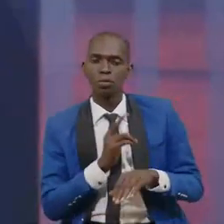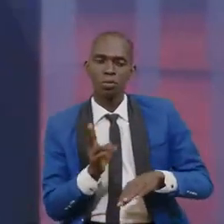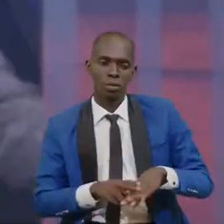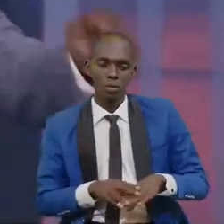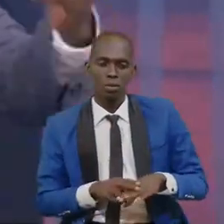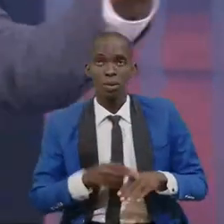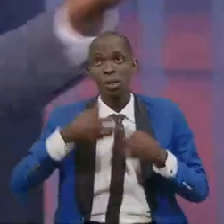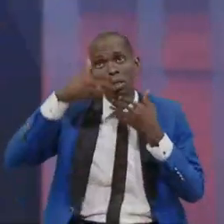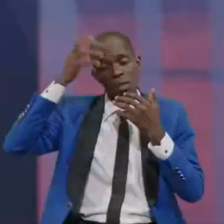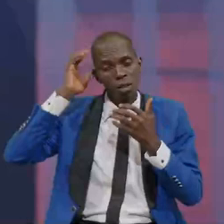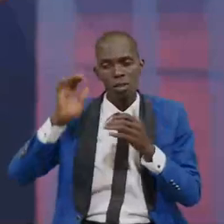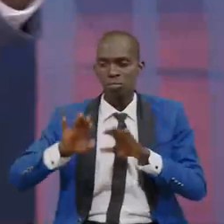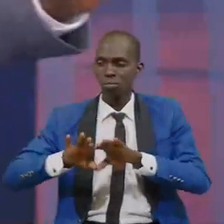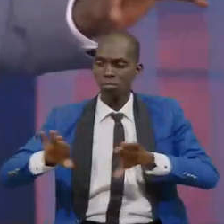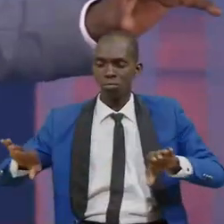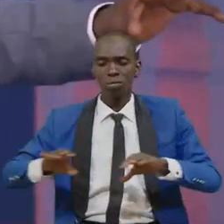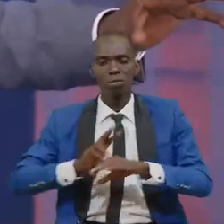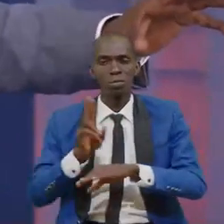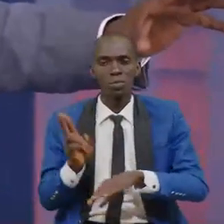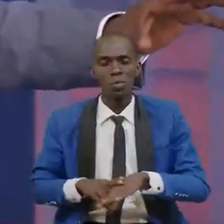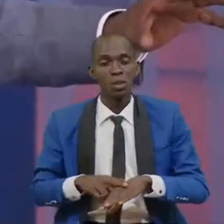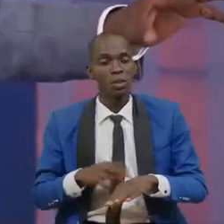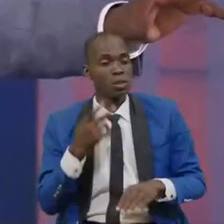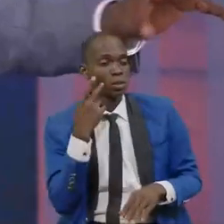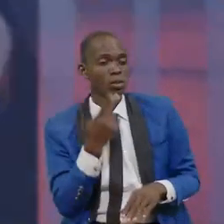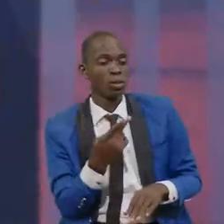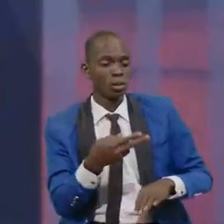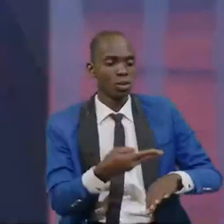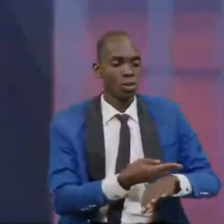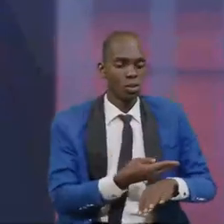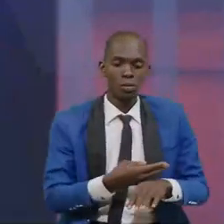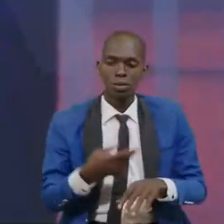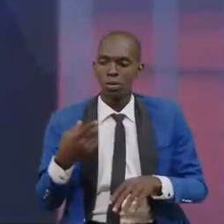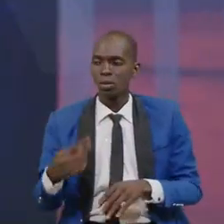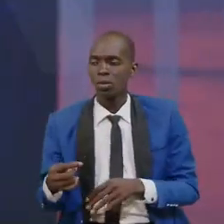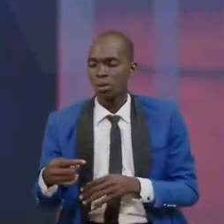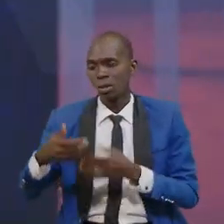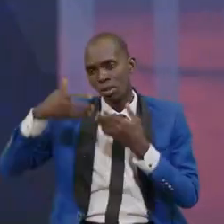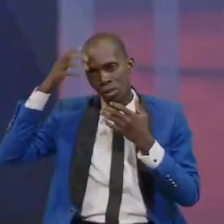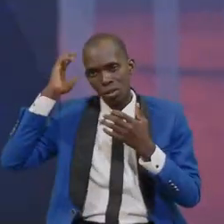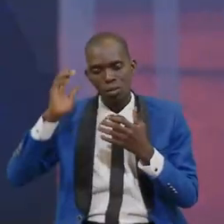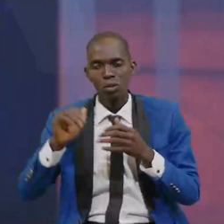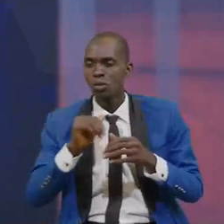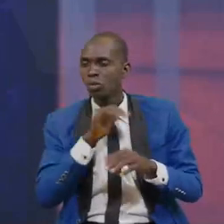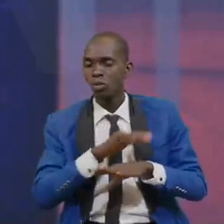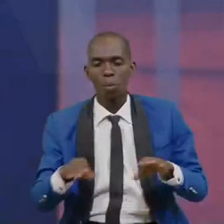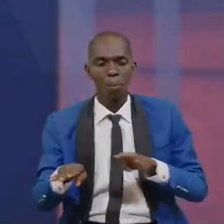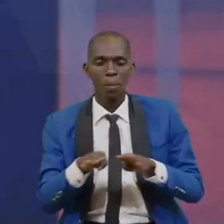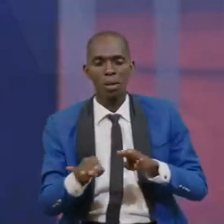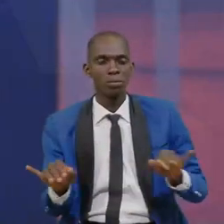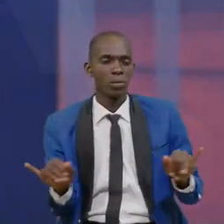sa nature. C'est quoi la brebis et le lion n'agissent pas de la même